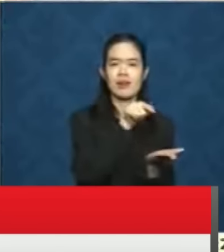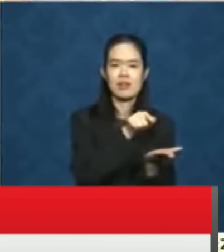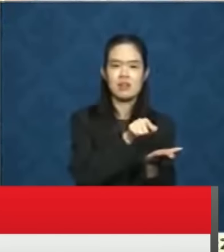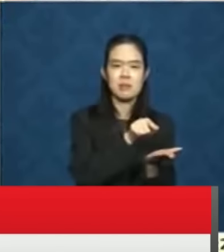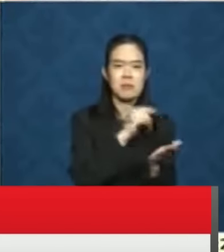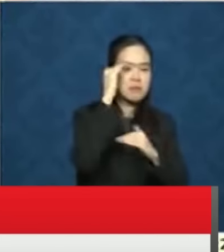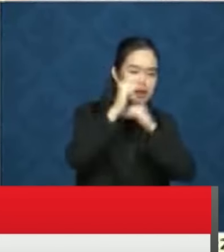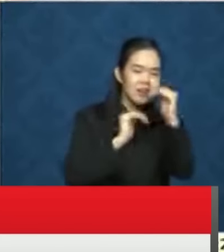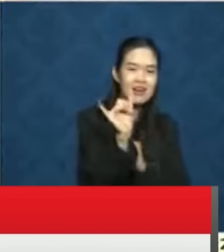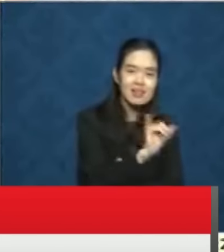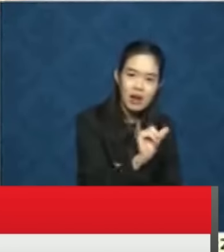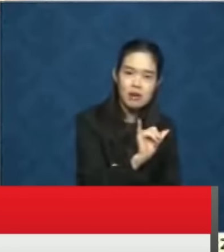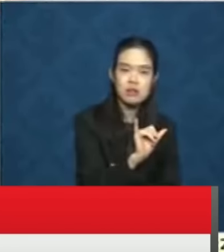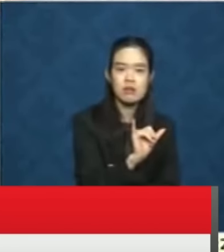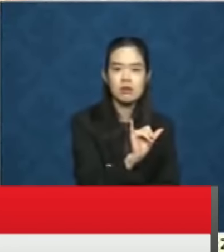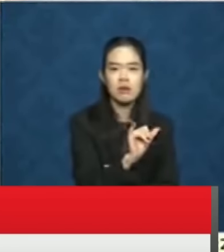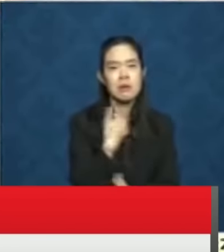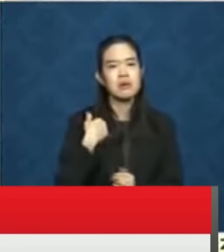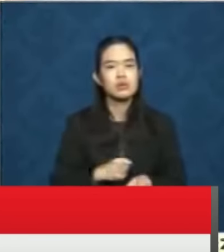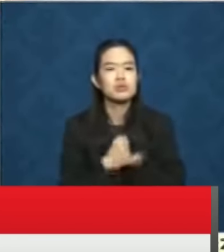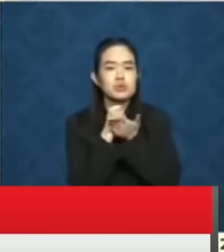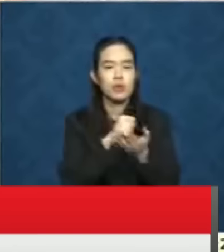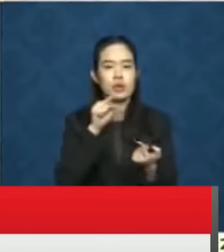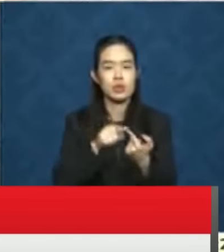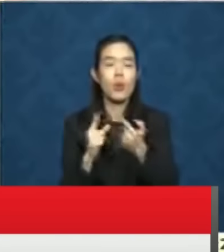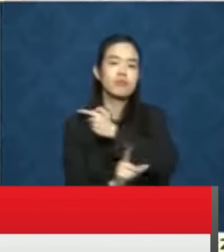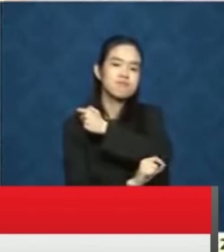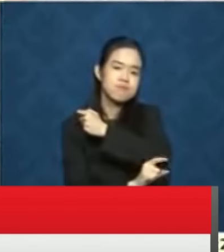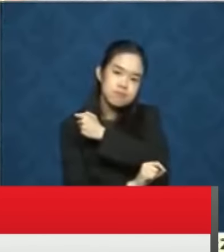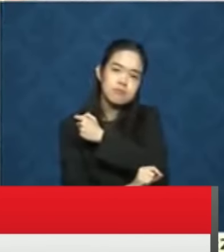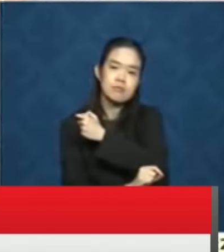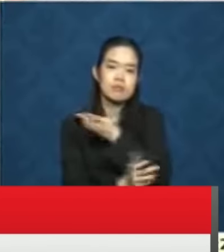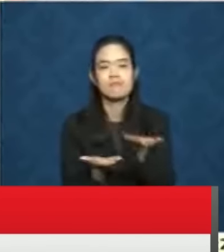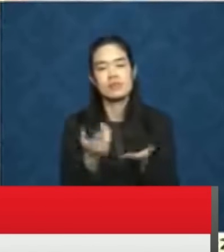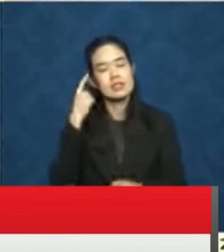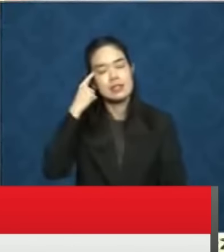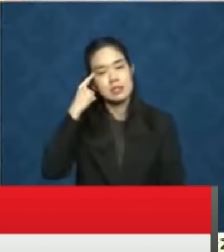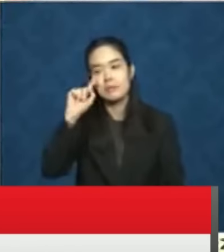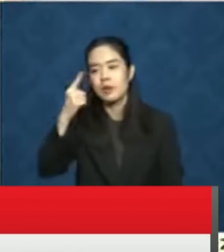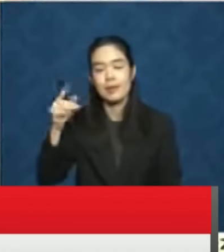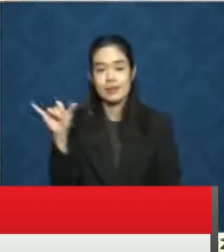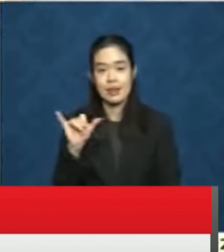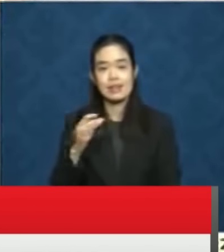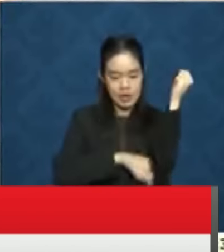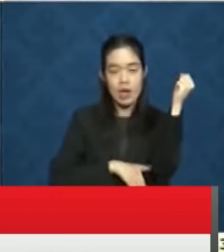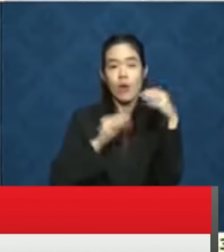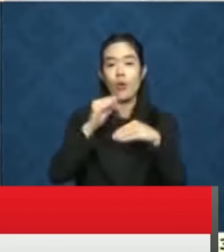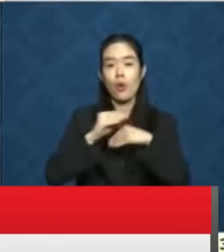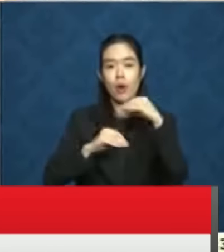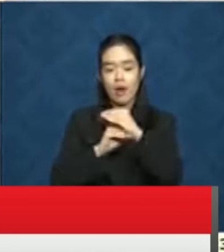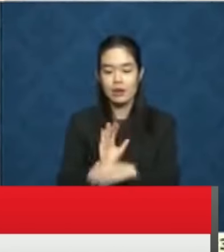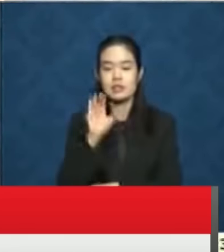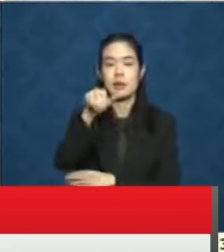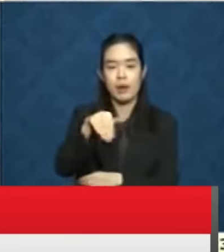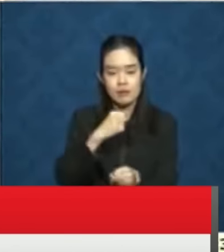ไม่รักชาติบ้างล่ะถือหางสิงคโปร์บ้างล่ะอย่างงั้นไม่สร้างสรรค์เลยครับผมว่าเรามาคุยกันด้วยเหตุด้วยผลดีกว่าจะเล่ห